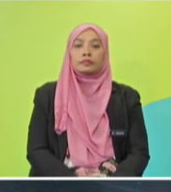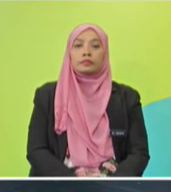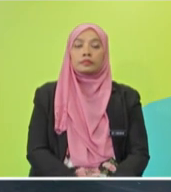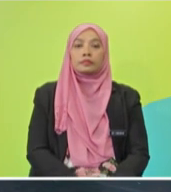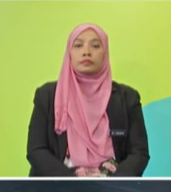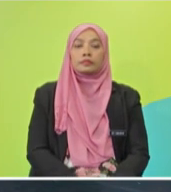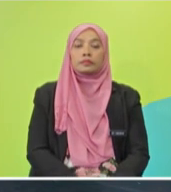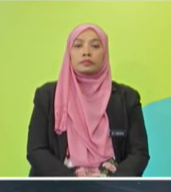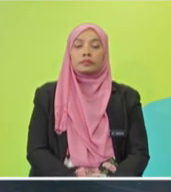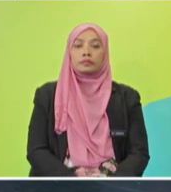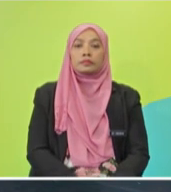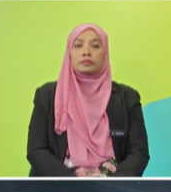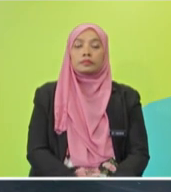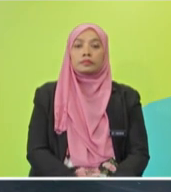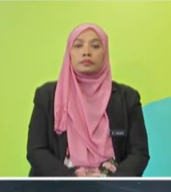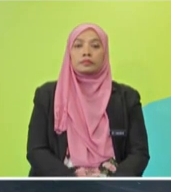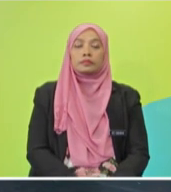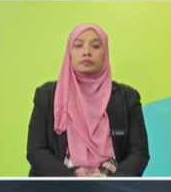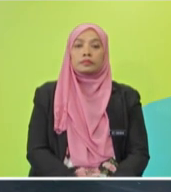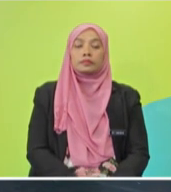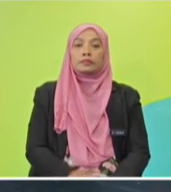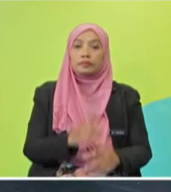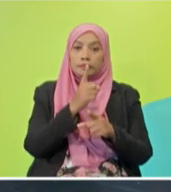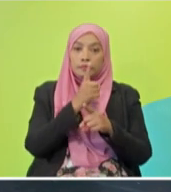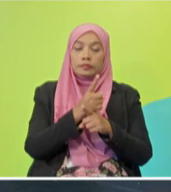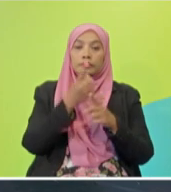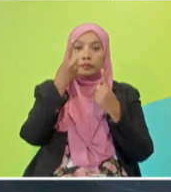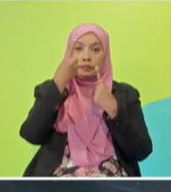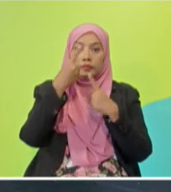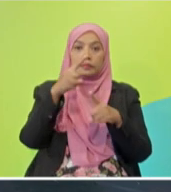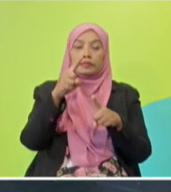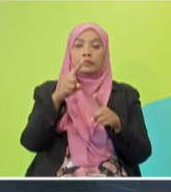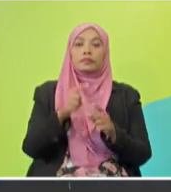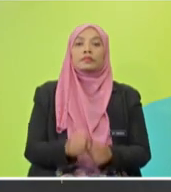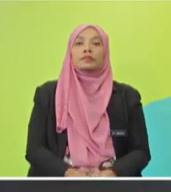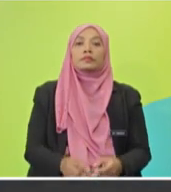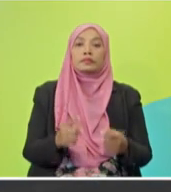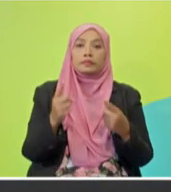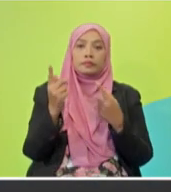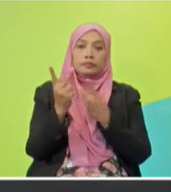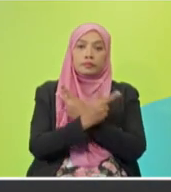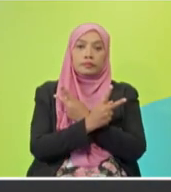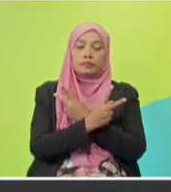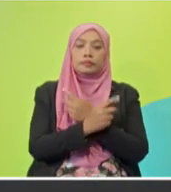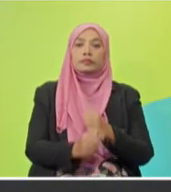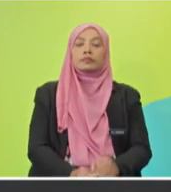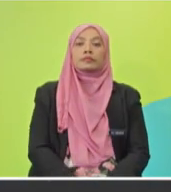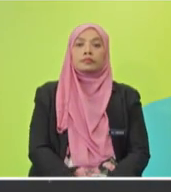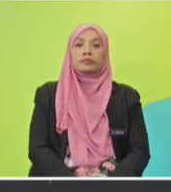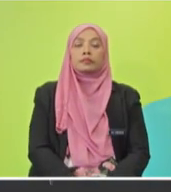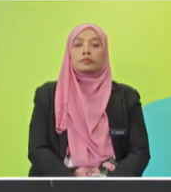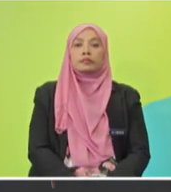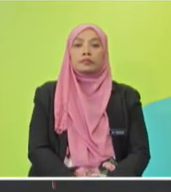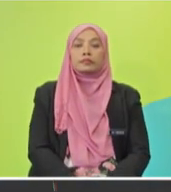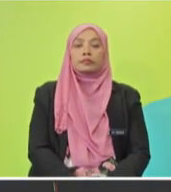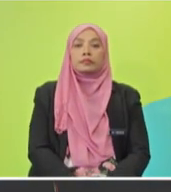dapat juga 6:8, cikgu. Ya, betul. Jadi semua ni kita darabkan dengan faktor sepunya dia juga.